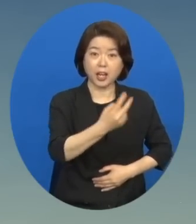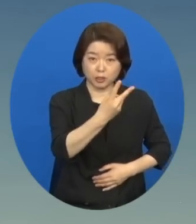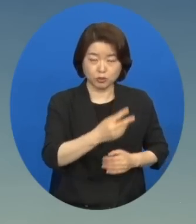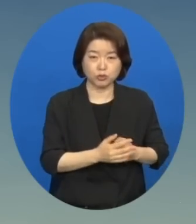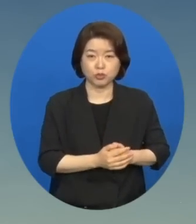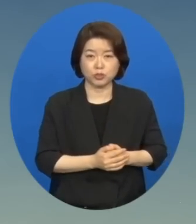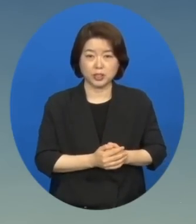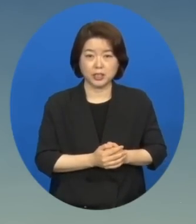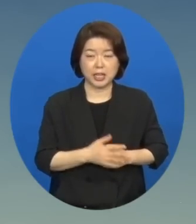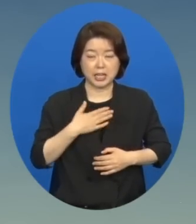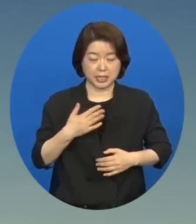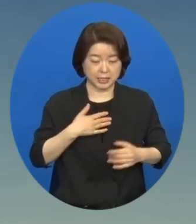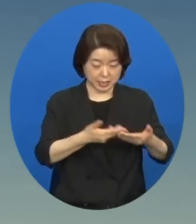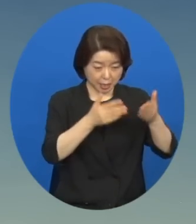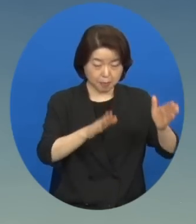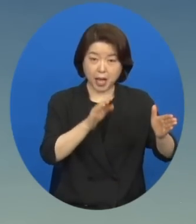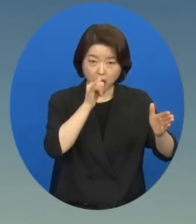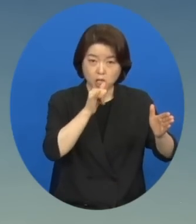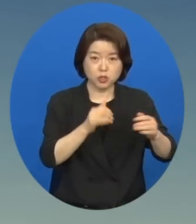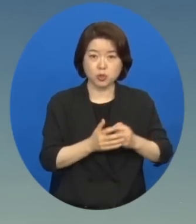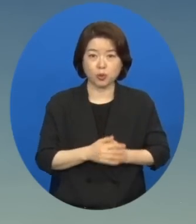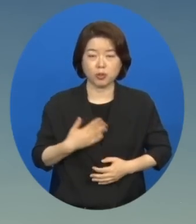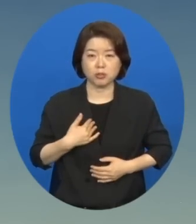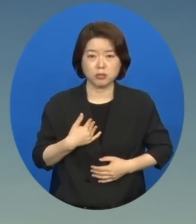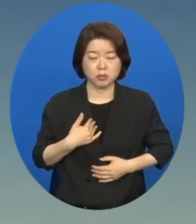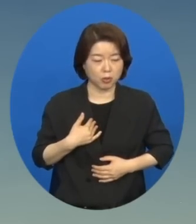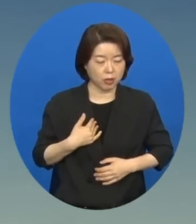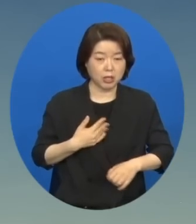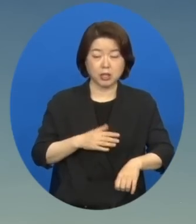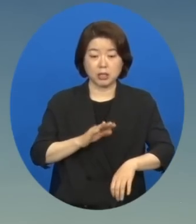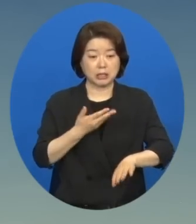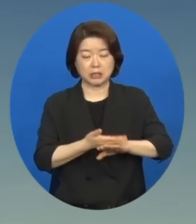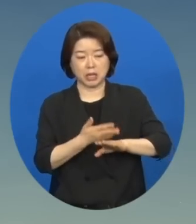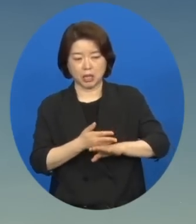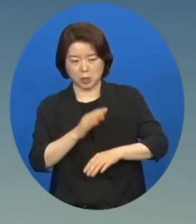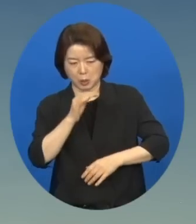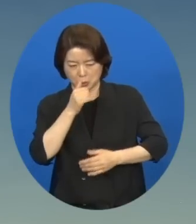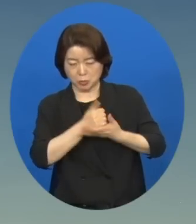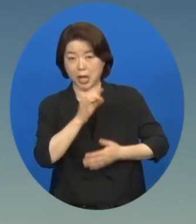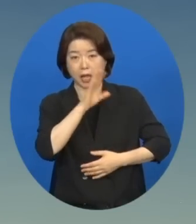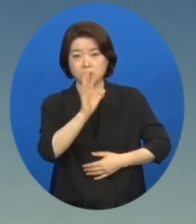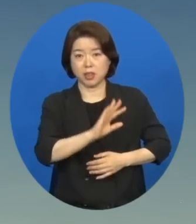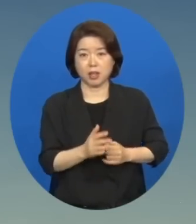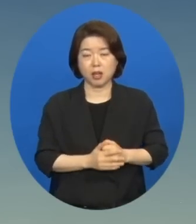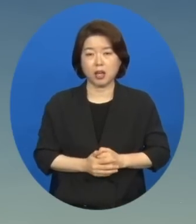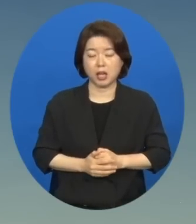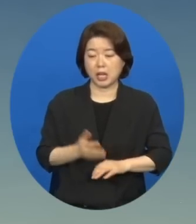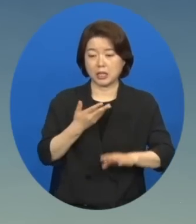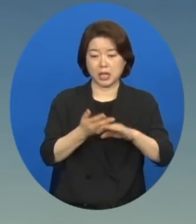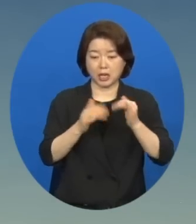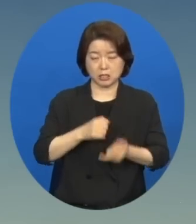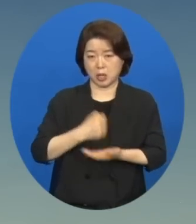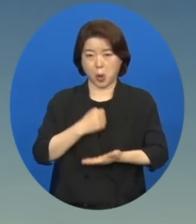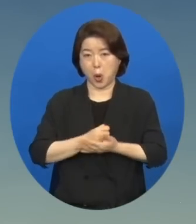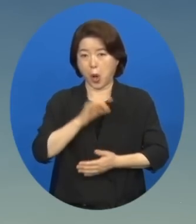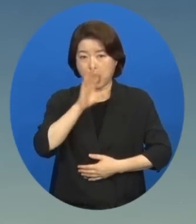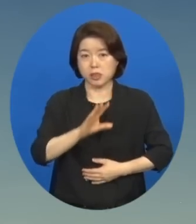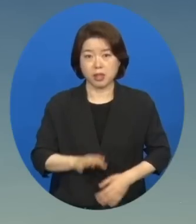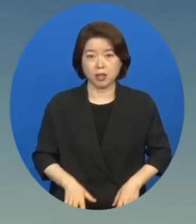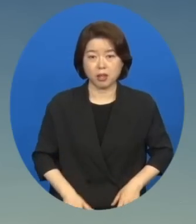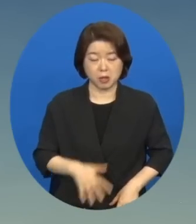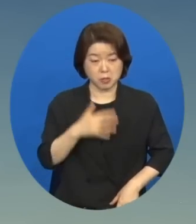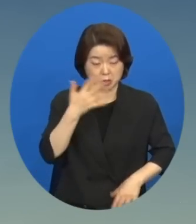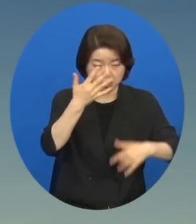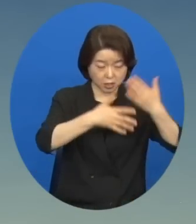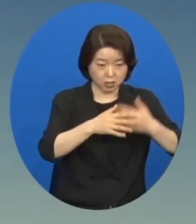제 방에 있더라도 저는 허튼짐 못합니다. 다른 사람은 험담 못합니다.